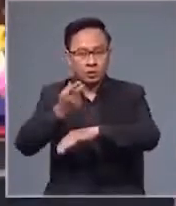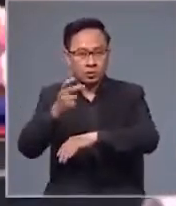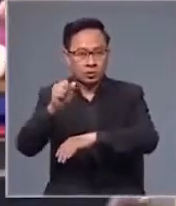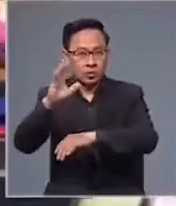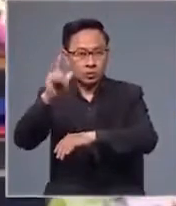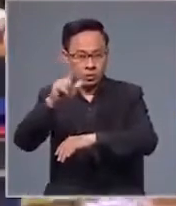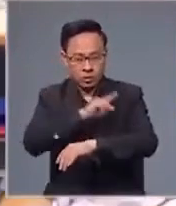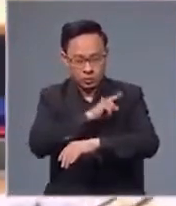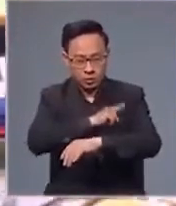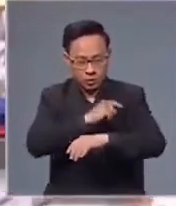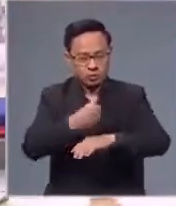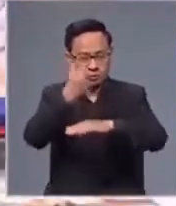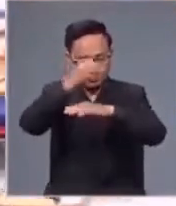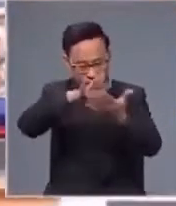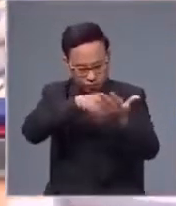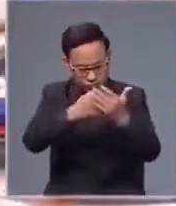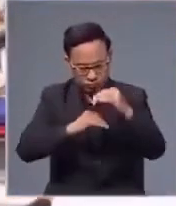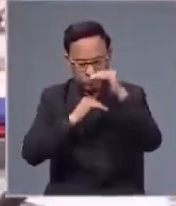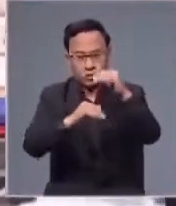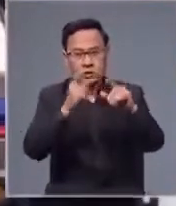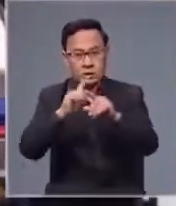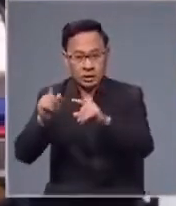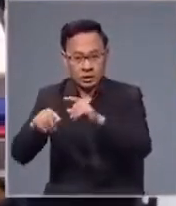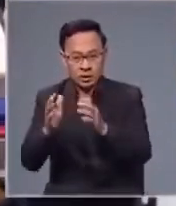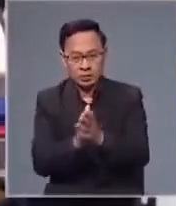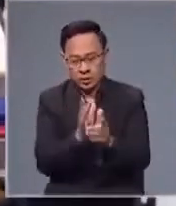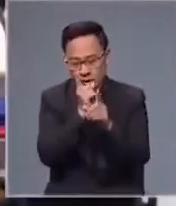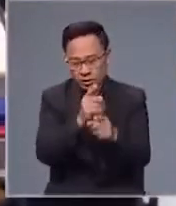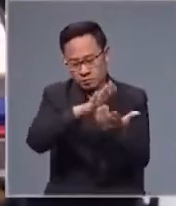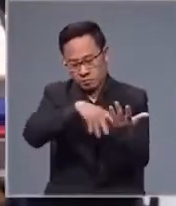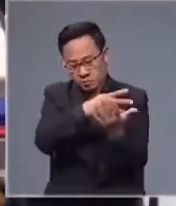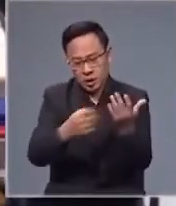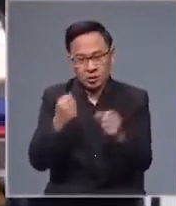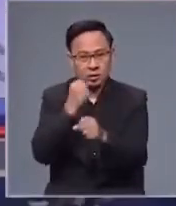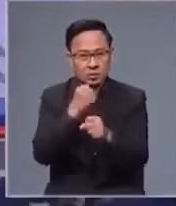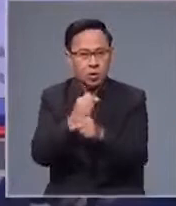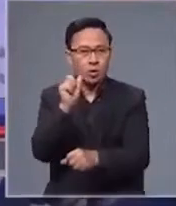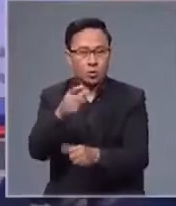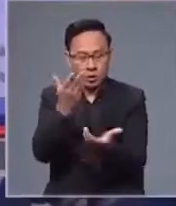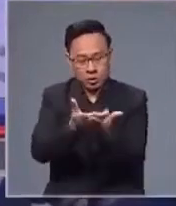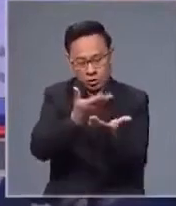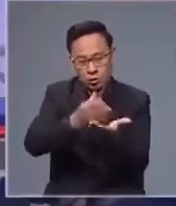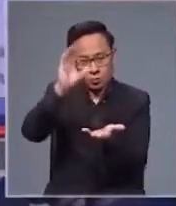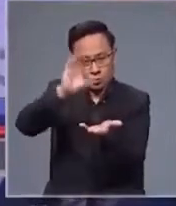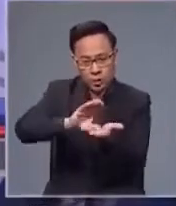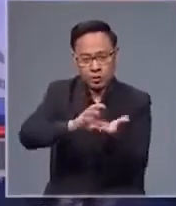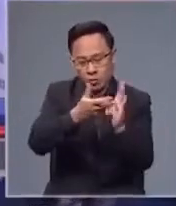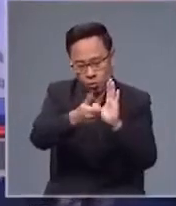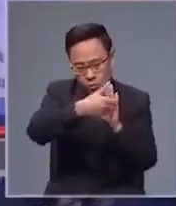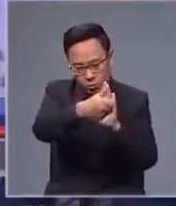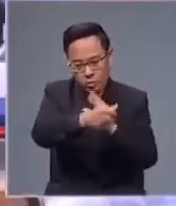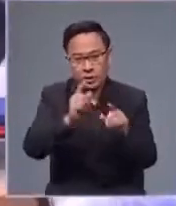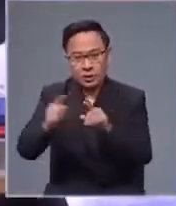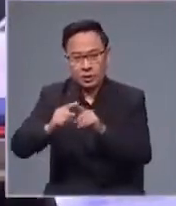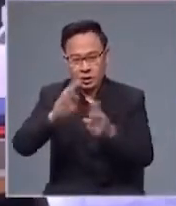หัวหน้าคณะรักษาความสงบแห่งชาติเพื่อจัดทำแผนงานเร่งรัดการใช้จ่ายงบประมาณการจัดทำแผนงบ